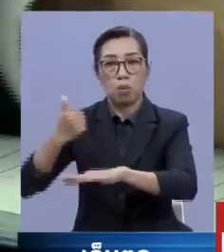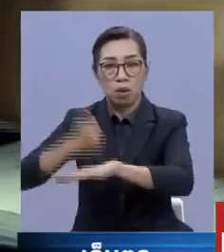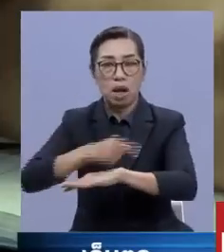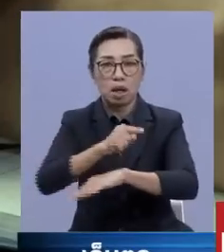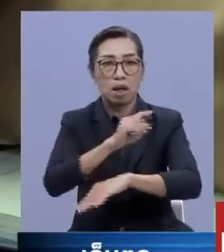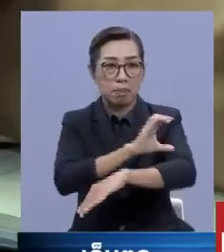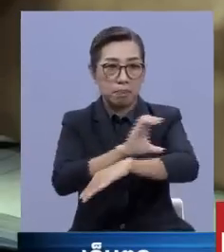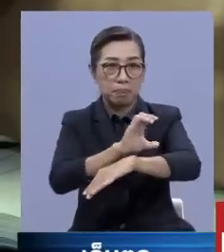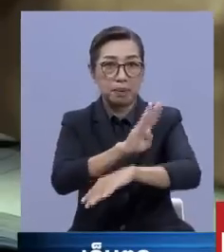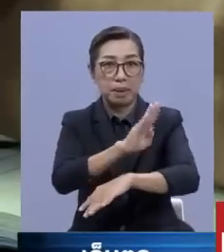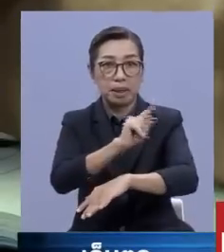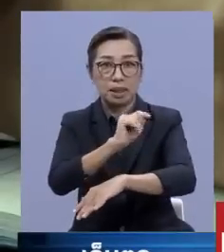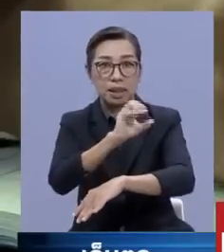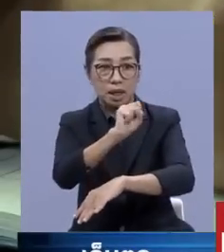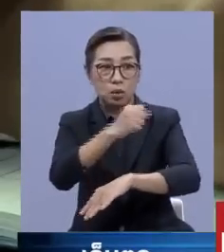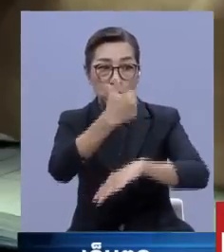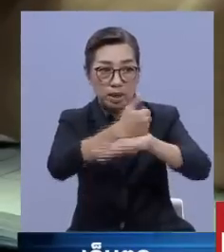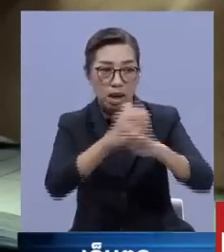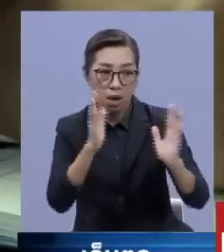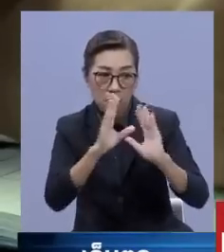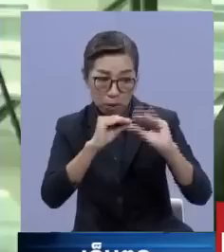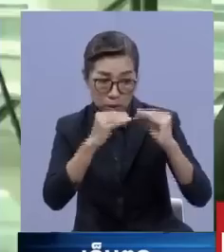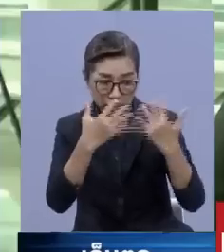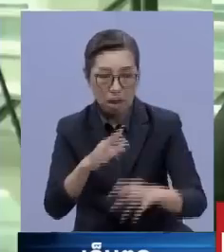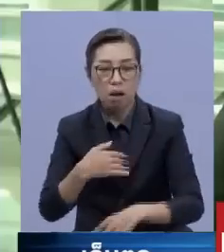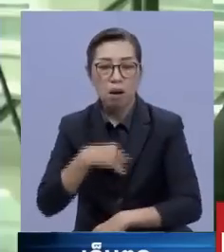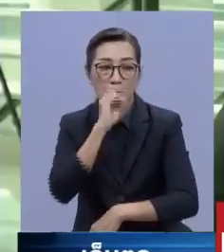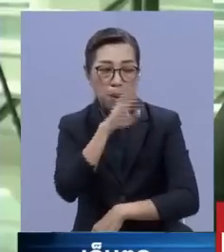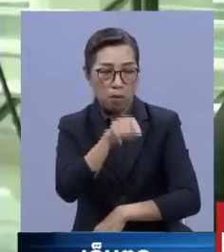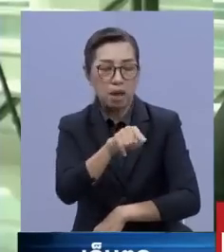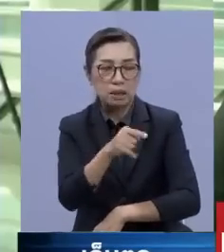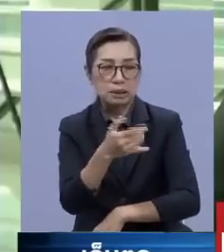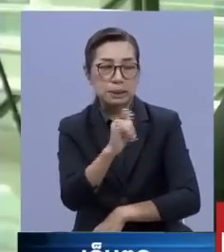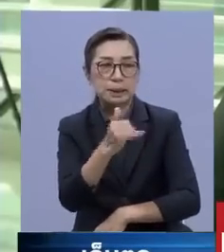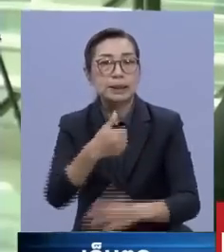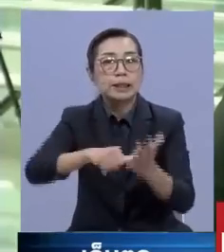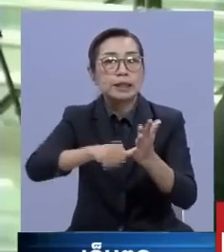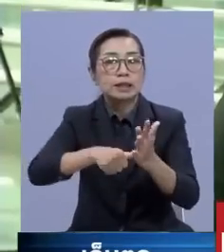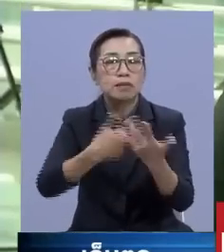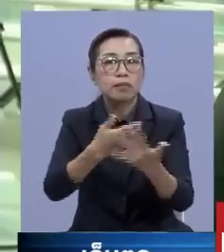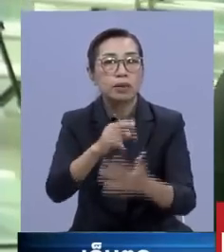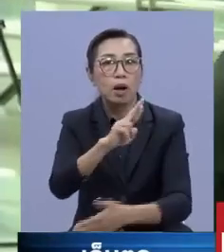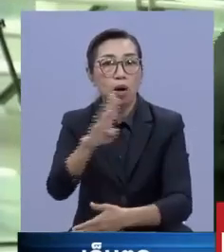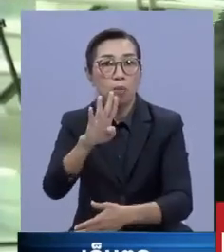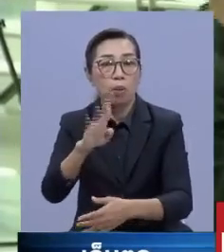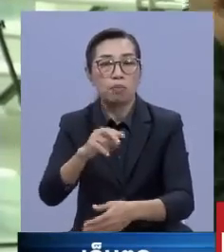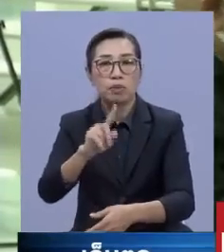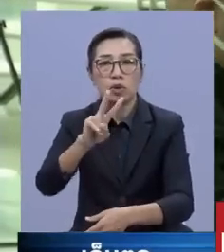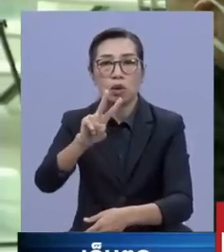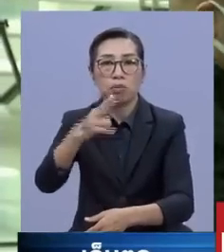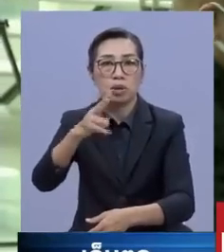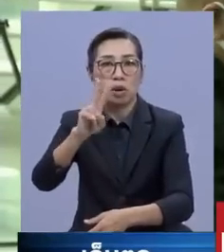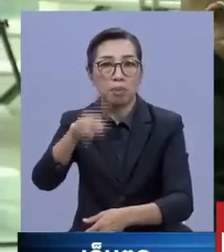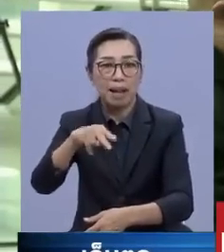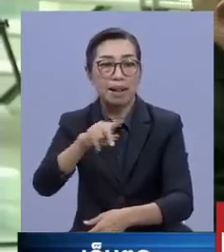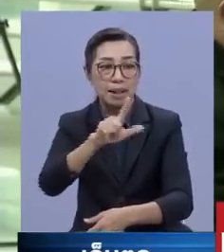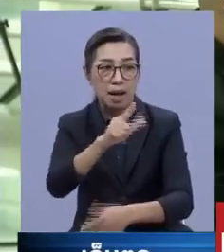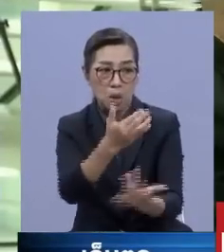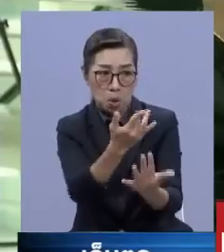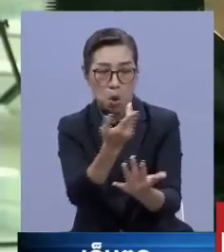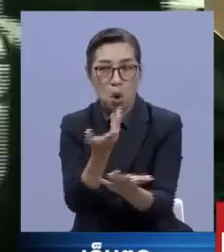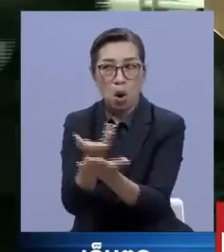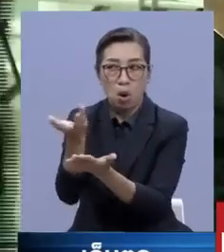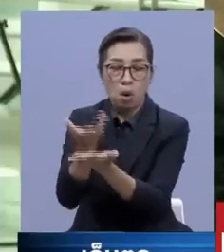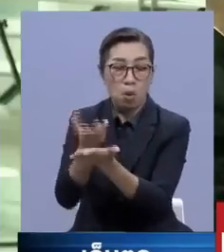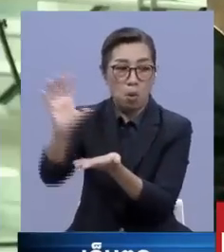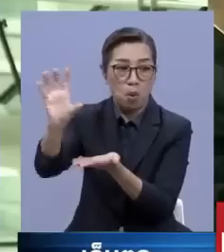การเสนอสภากรุงเทพมหานครในเดือนกรกฎาคมนี้เพื่อขออนุมัติจ่ายค่าติดตั้งระบบกว่า 22,000 ล้านบาทแต่ว่าก็ต้องจับต